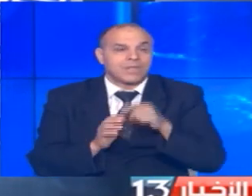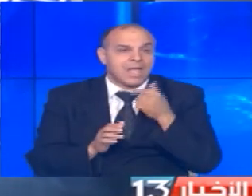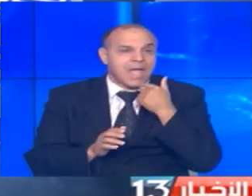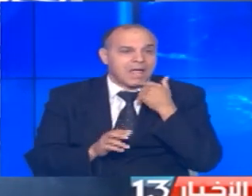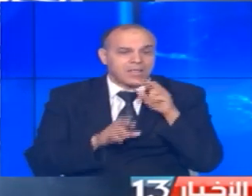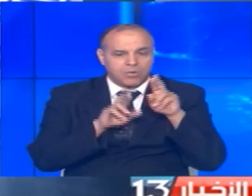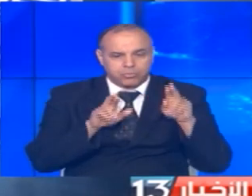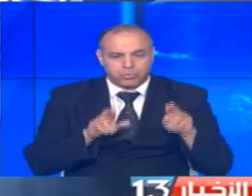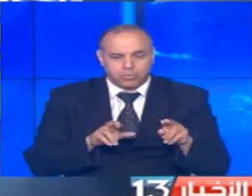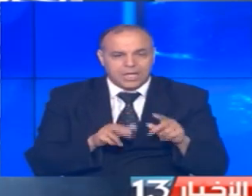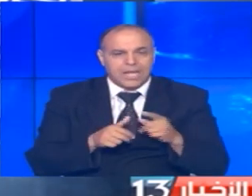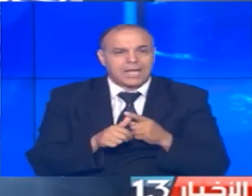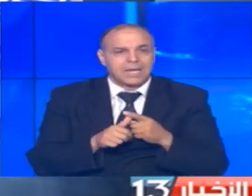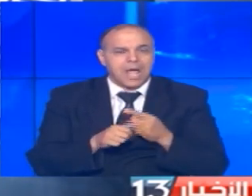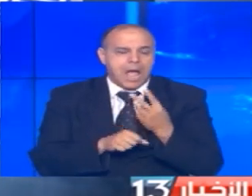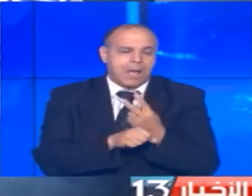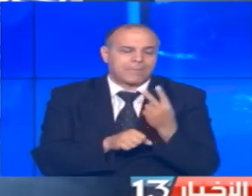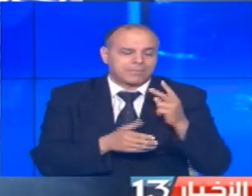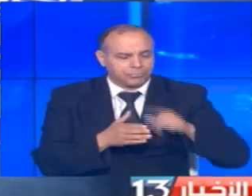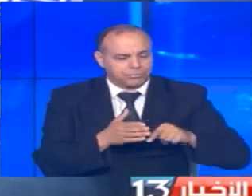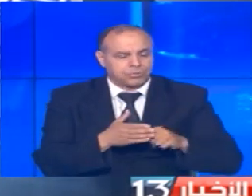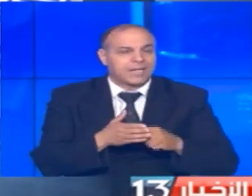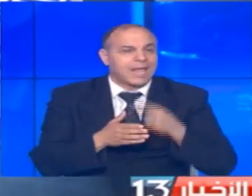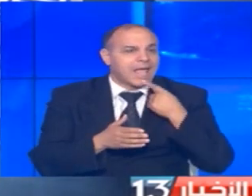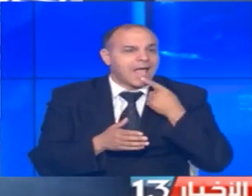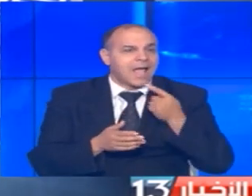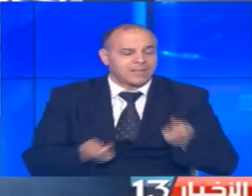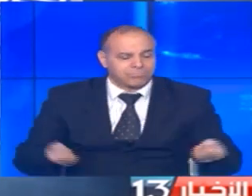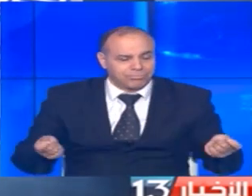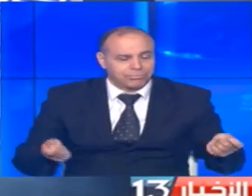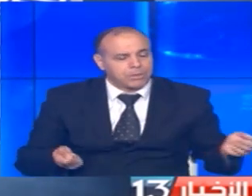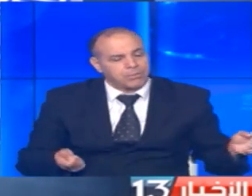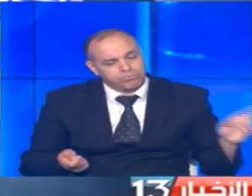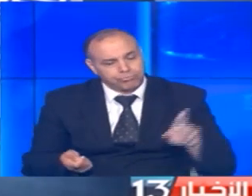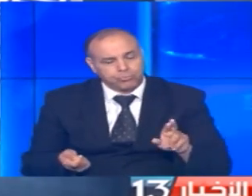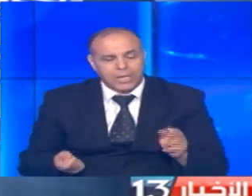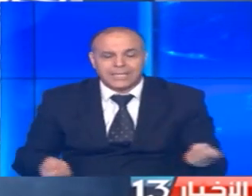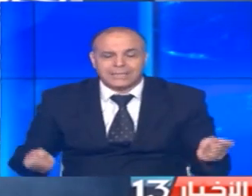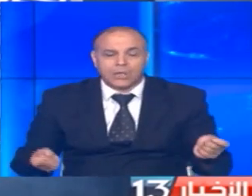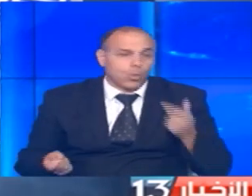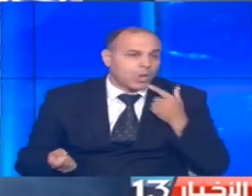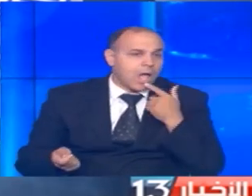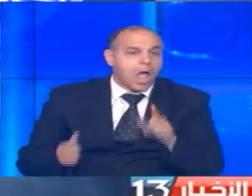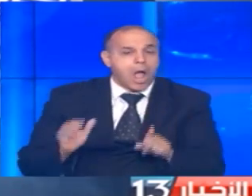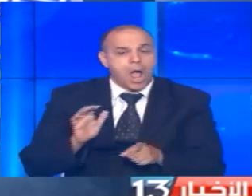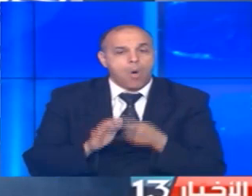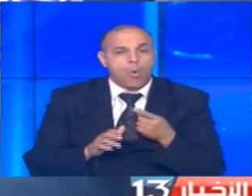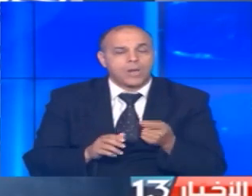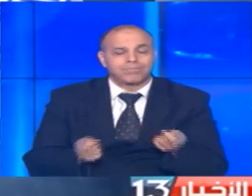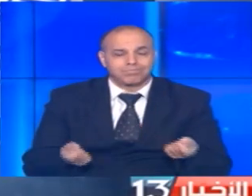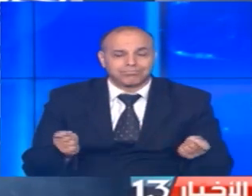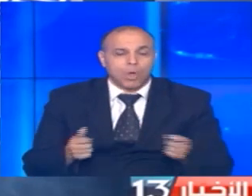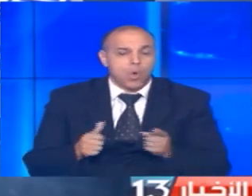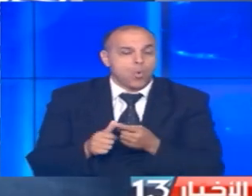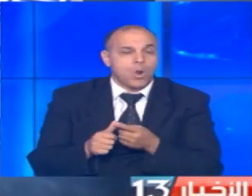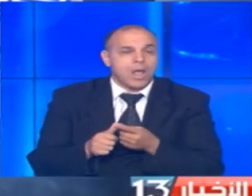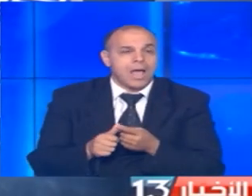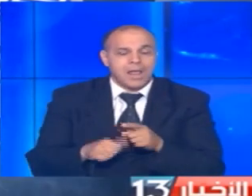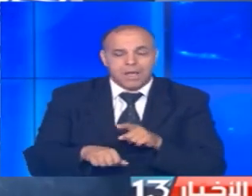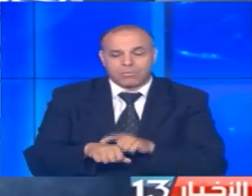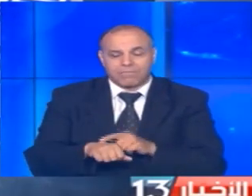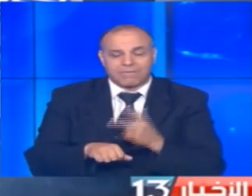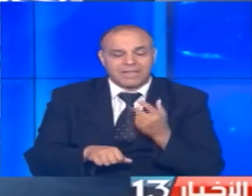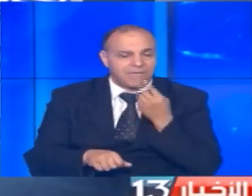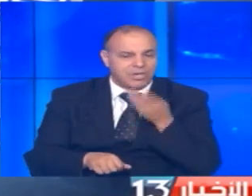بعقد يمتد لموسمين، وسيباشر الدريدي مهامه اليوم حين يقود أول حصة تدريبية له على الساعة